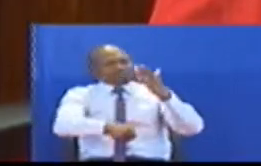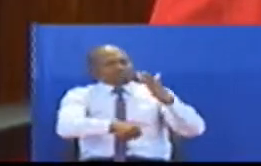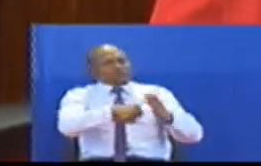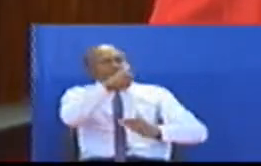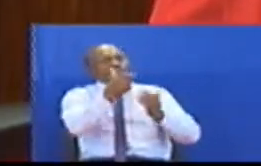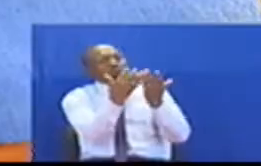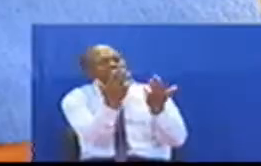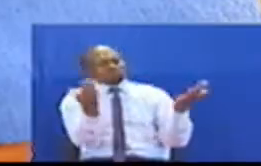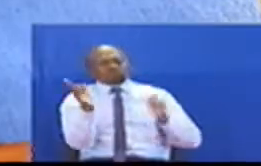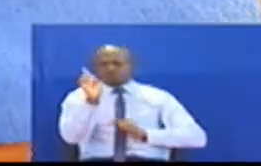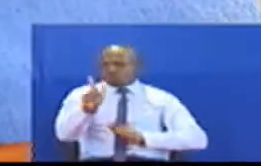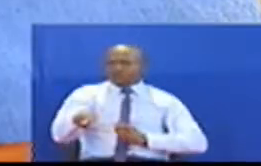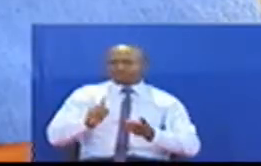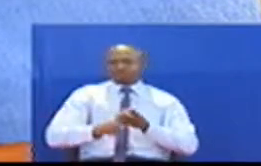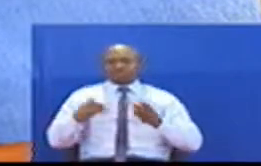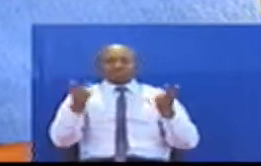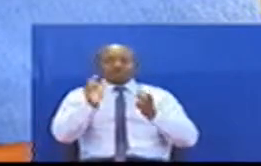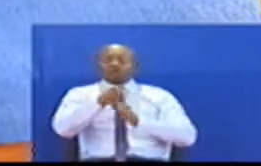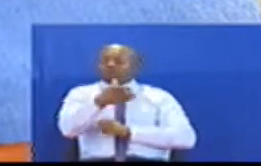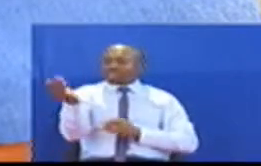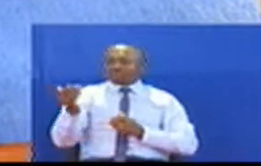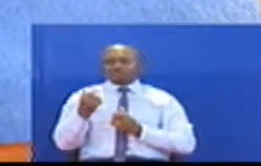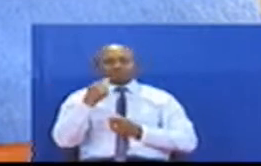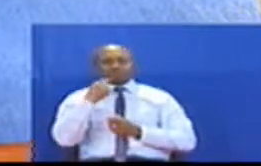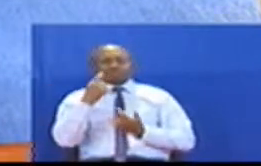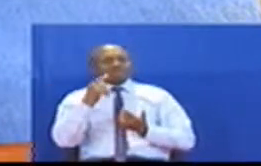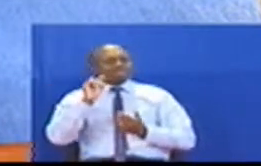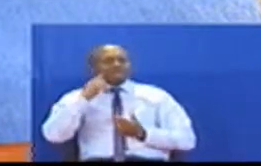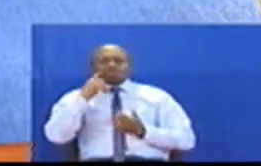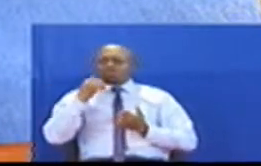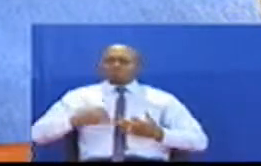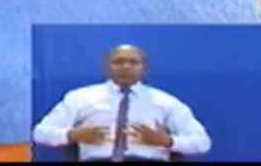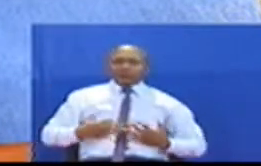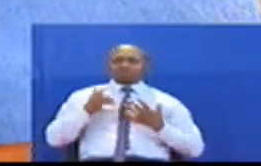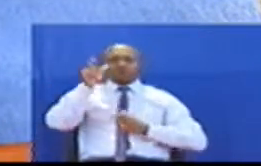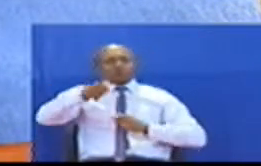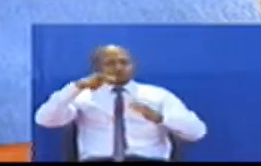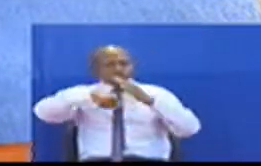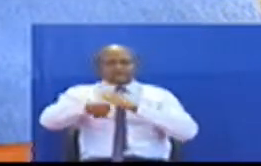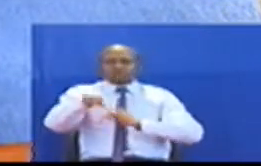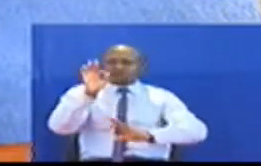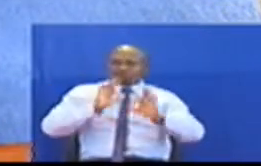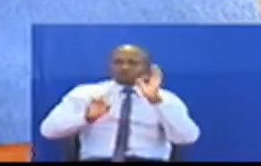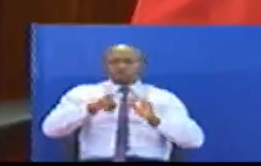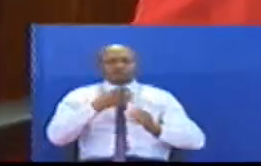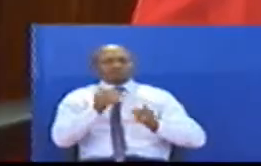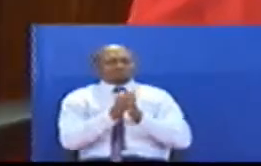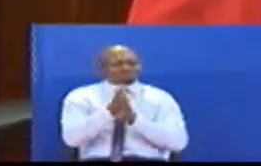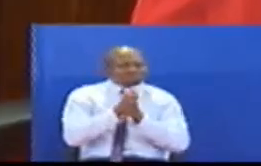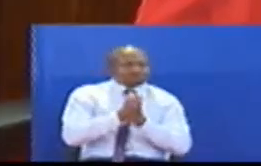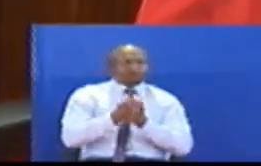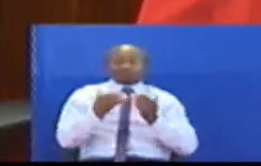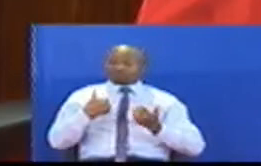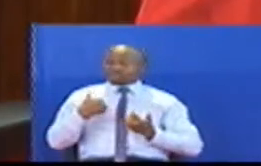Mheshimiwa Spika, mengine unayosikia watu wanajaribu kuamsha tu morali ya wapiganaji ili waingie kwenye uchaguzi walau wakiwa na morali. Lakini nataka